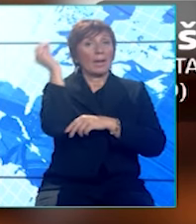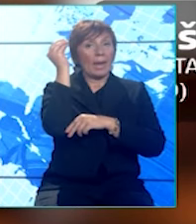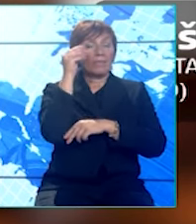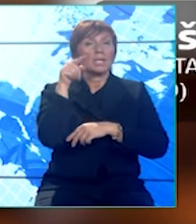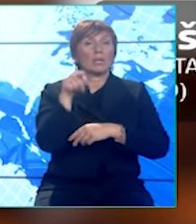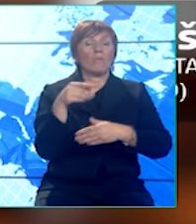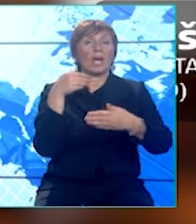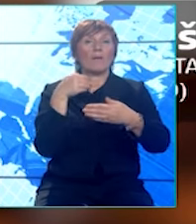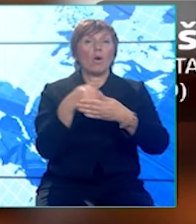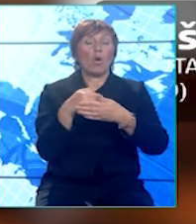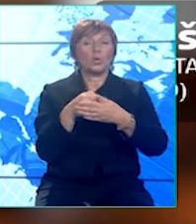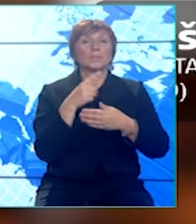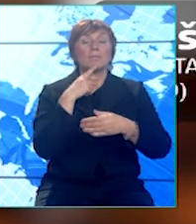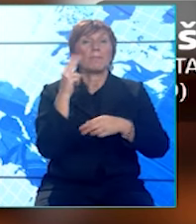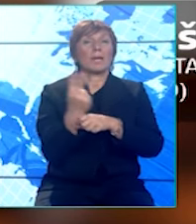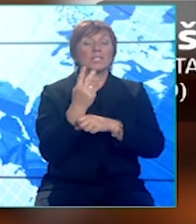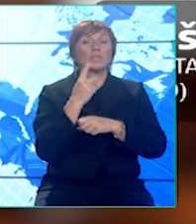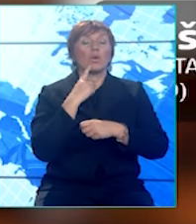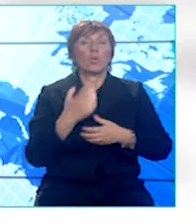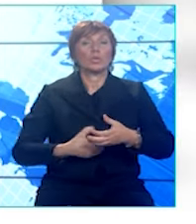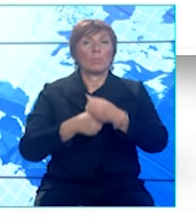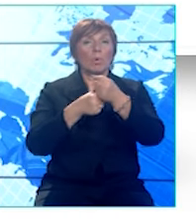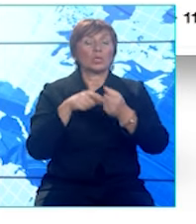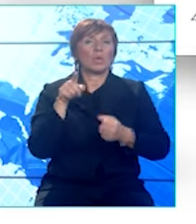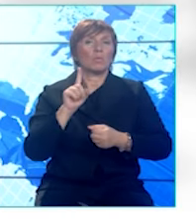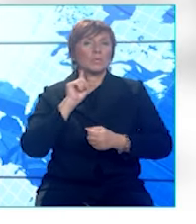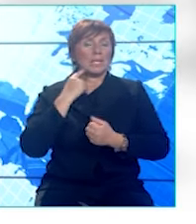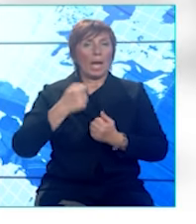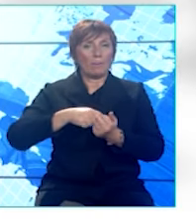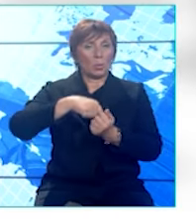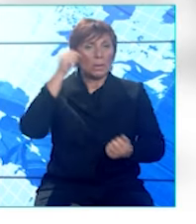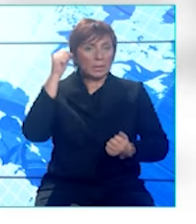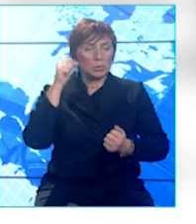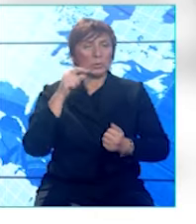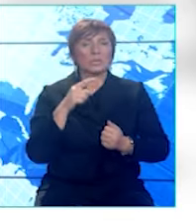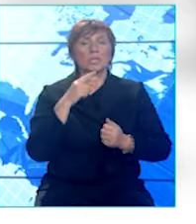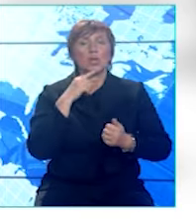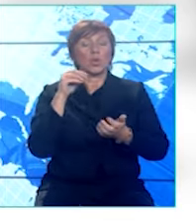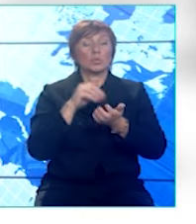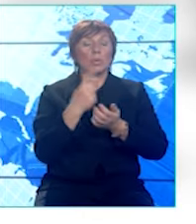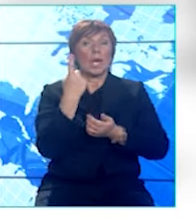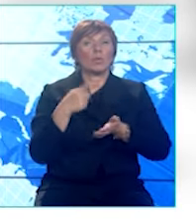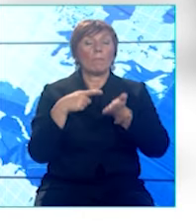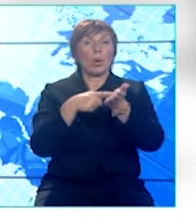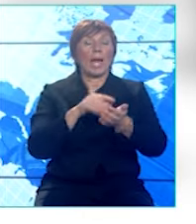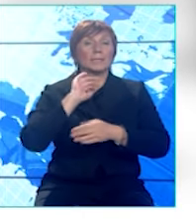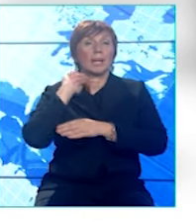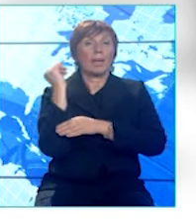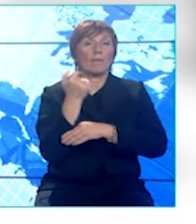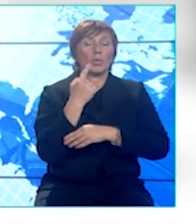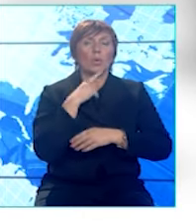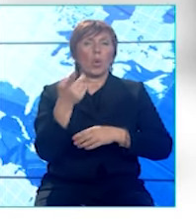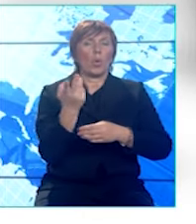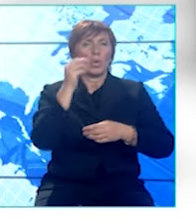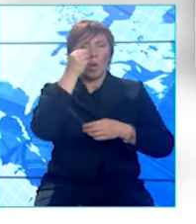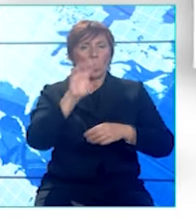odnos prema zemljama koje su podržale sramnu rezoluciju. Ministri u Vijeću ministara iz Republike Srpske još su jednom pokazali Europi koliko su